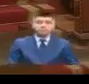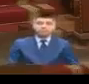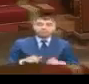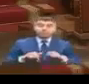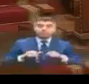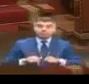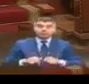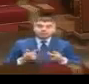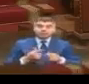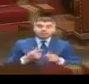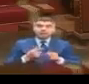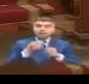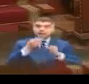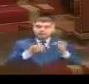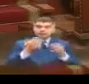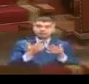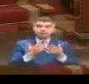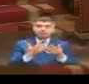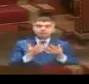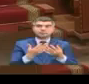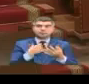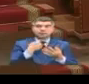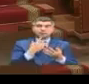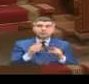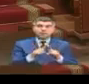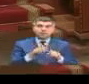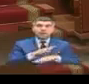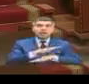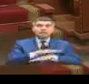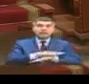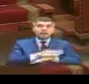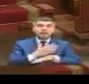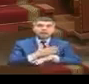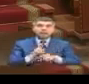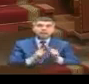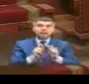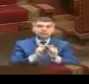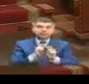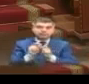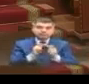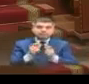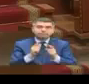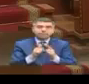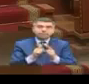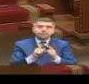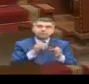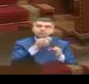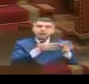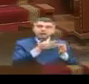هذا المجلس الموقر مخول احتراما للسلطه القضائيه بالتداول في امور جاريه امام